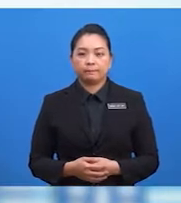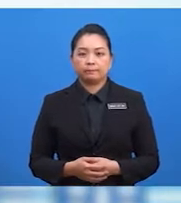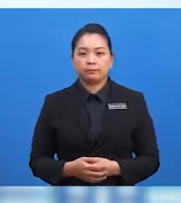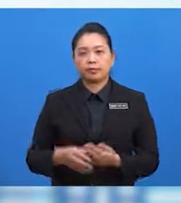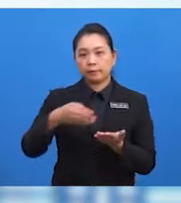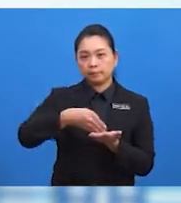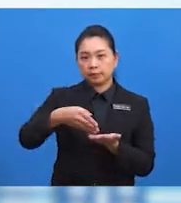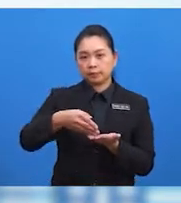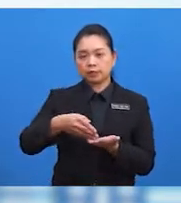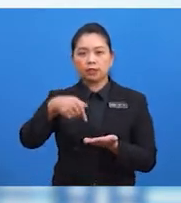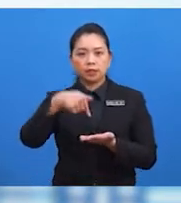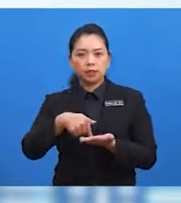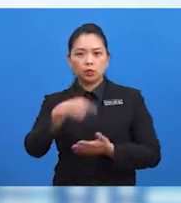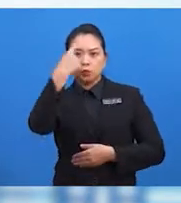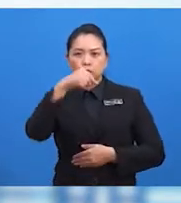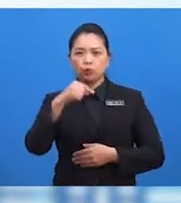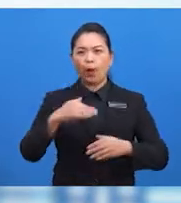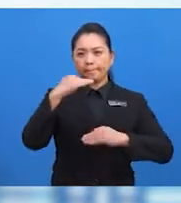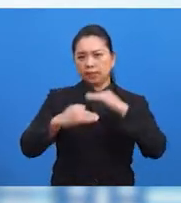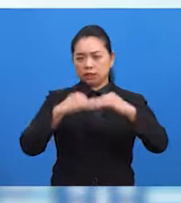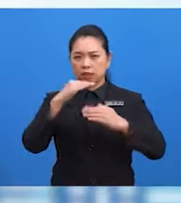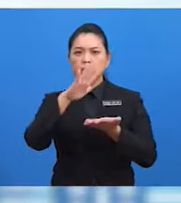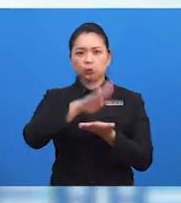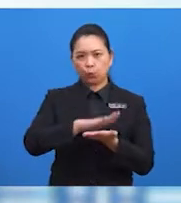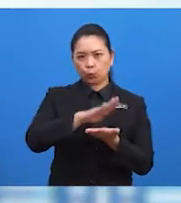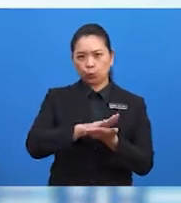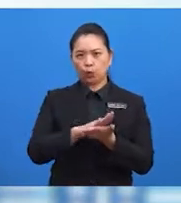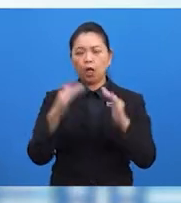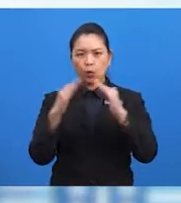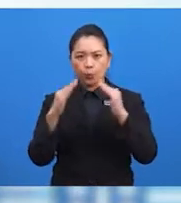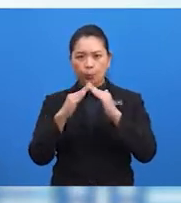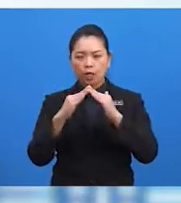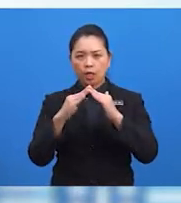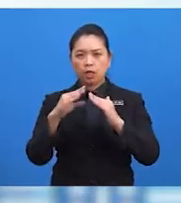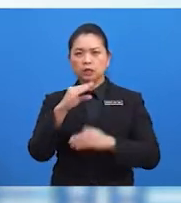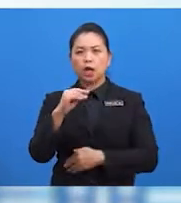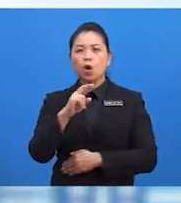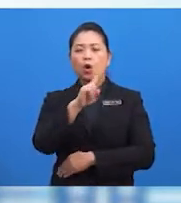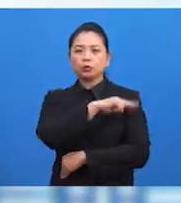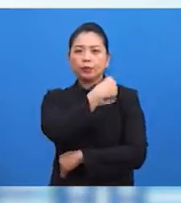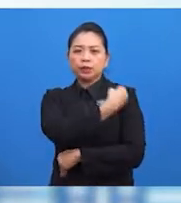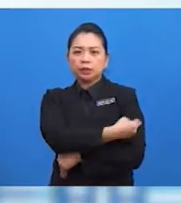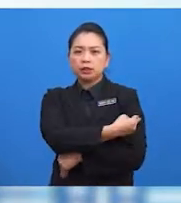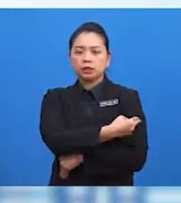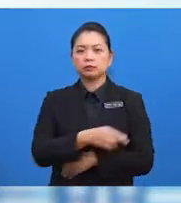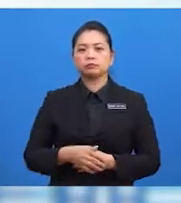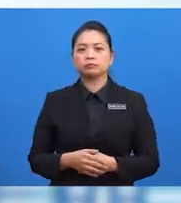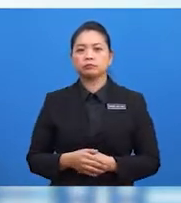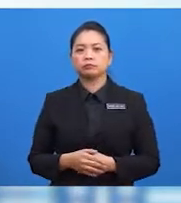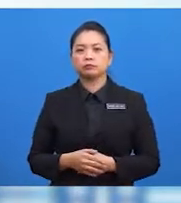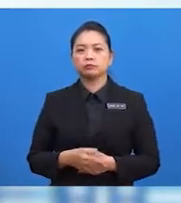Perbelanjaan ini diagihkan untuk membina sekolah, rumah dan hospital serta pembangunan sumber